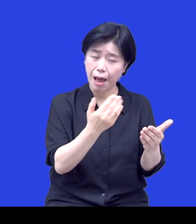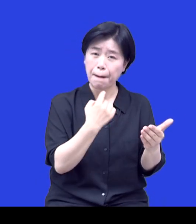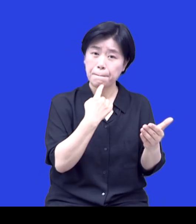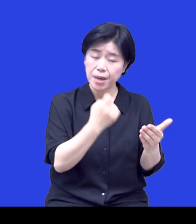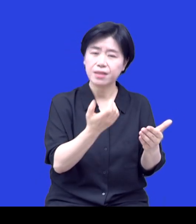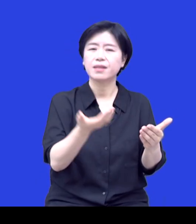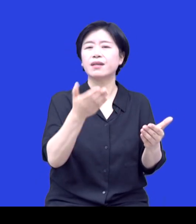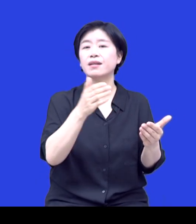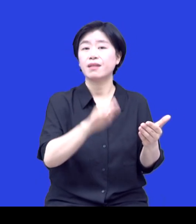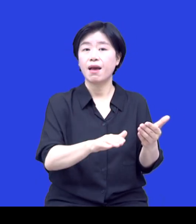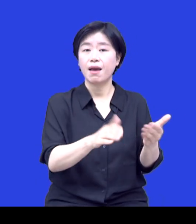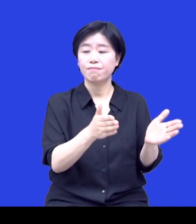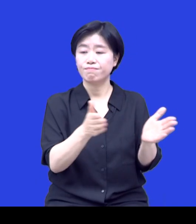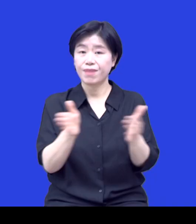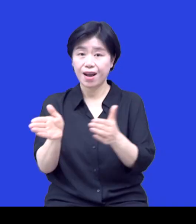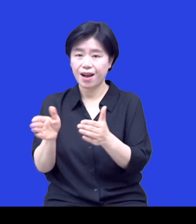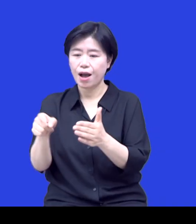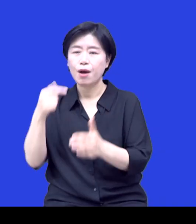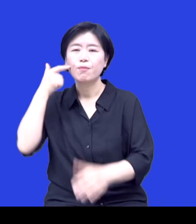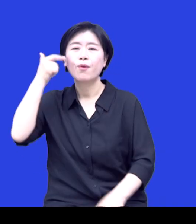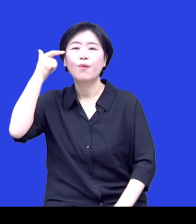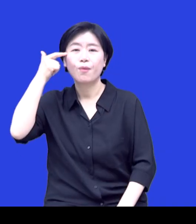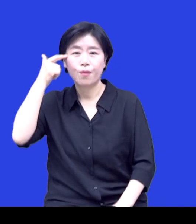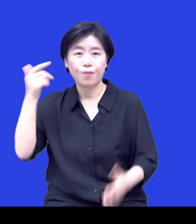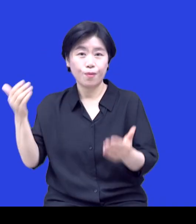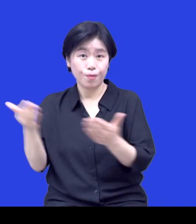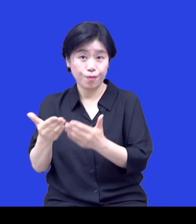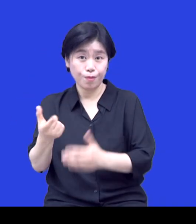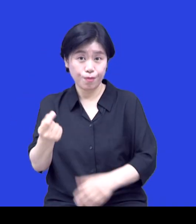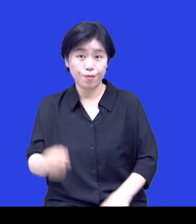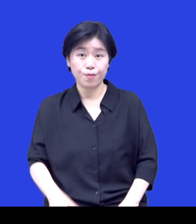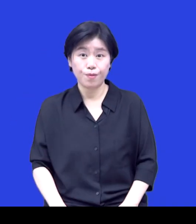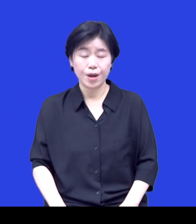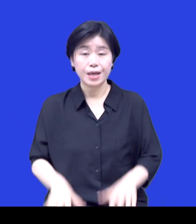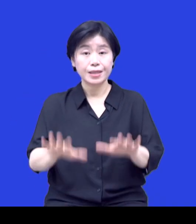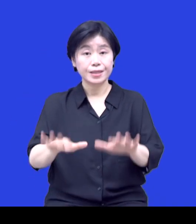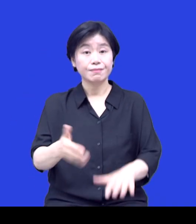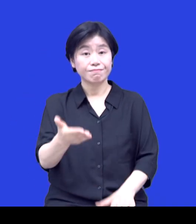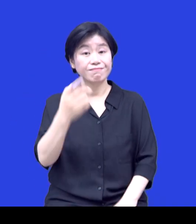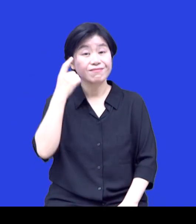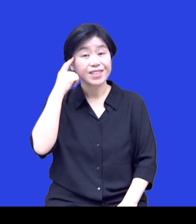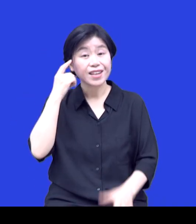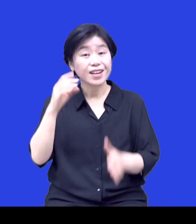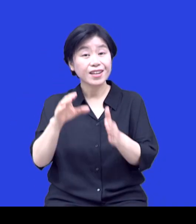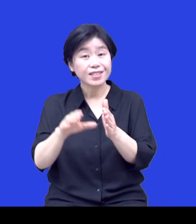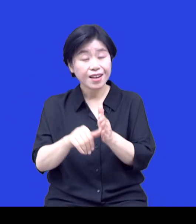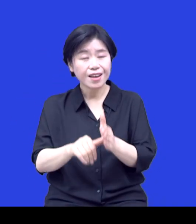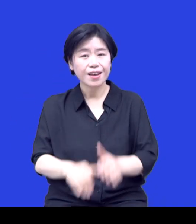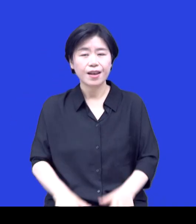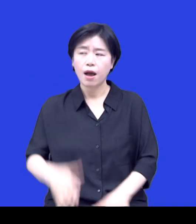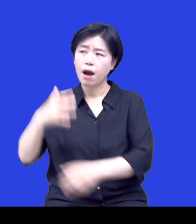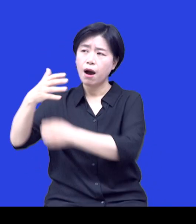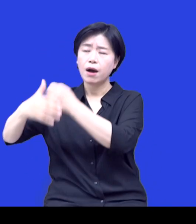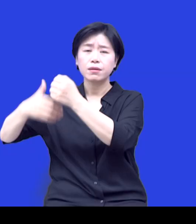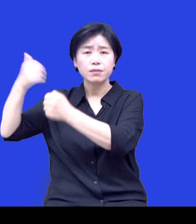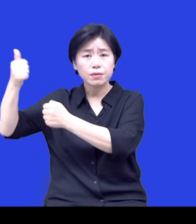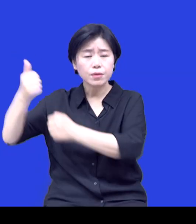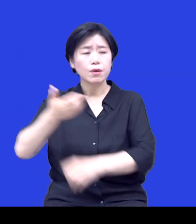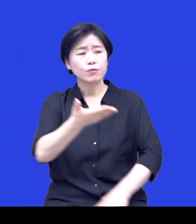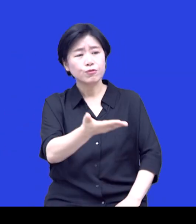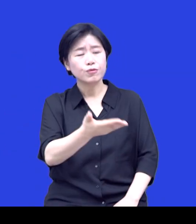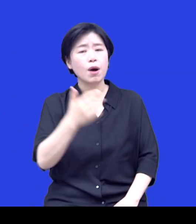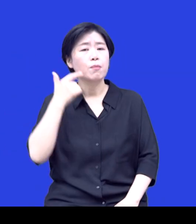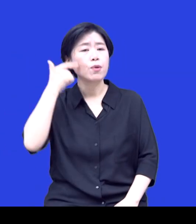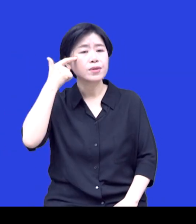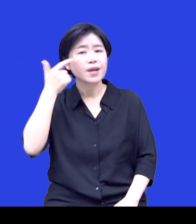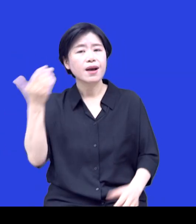하나님께서 변호사가 아닌 법률가가 아닌 목회자로 세우셨는데 지금만 생각해 보면 하나님께서 나를 왜 목회자로 부르셨을까 이런 생각 해보실 때